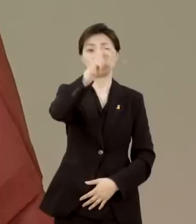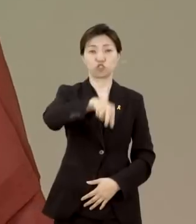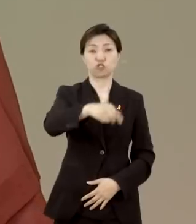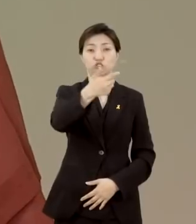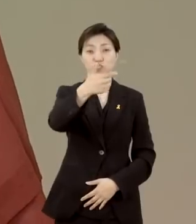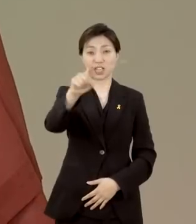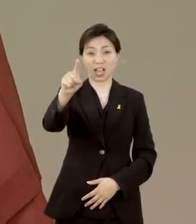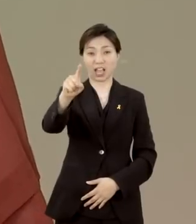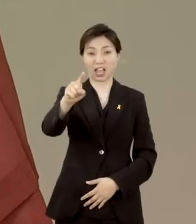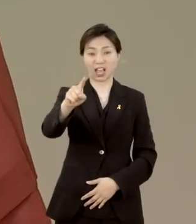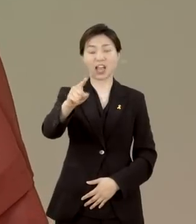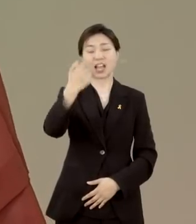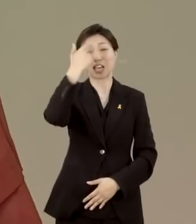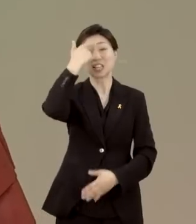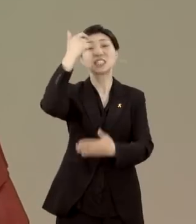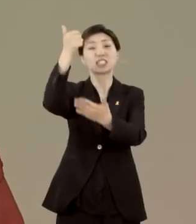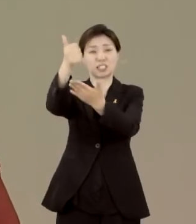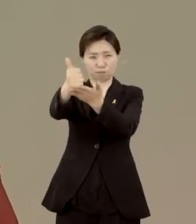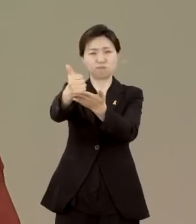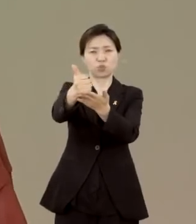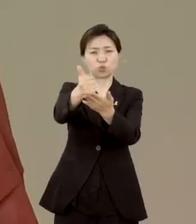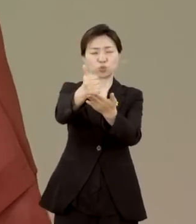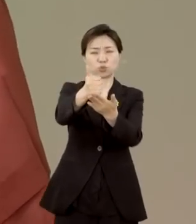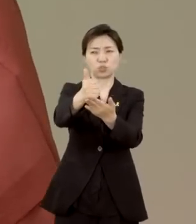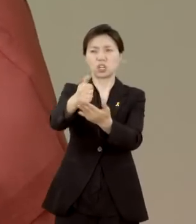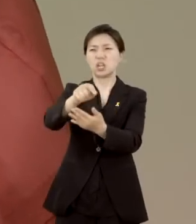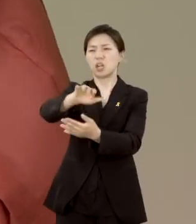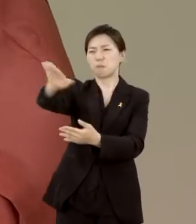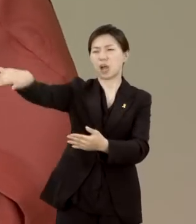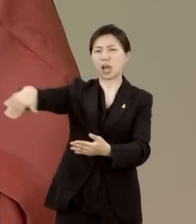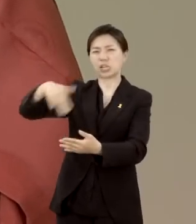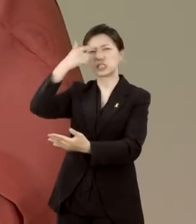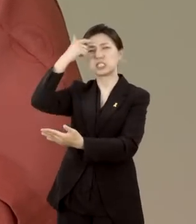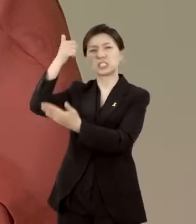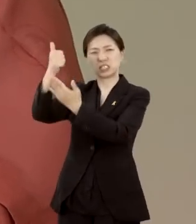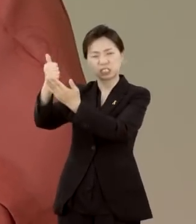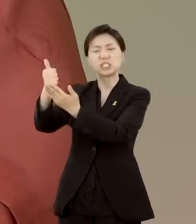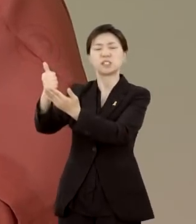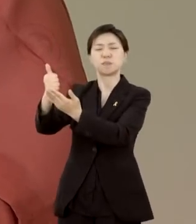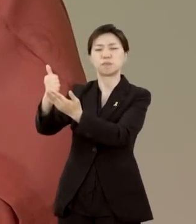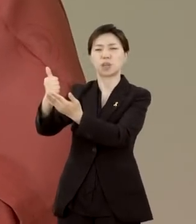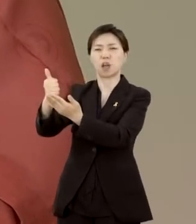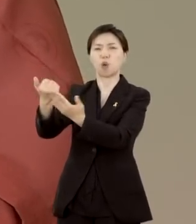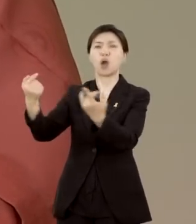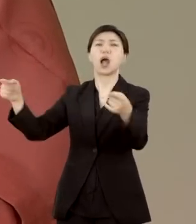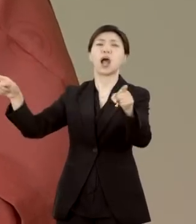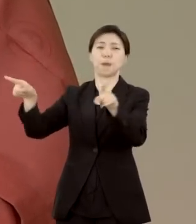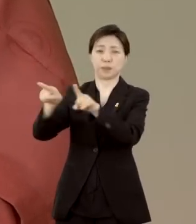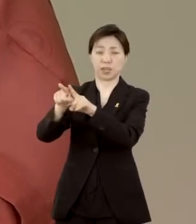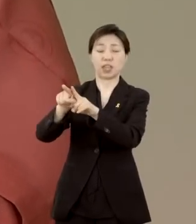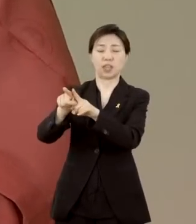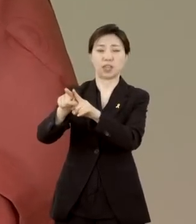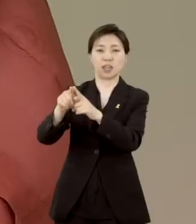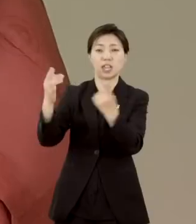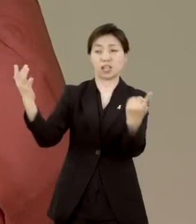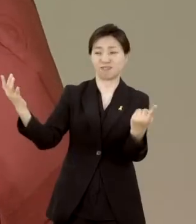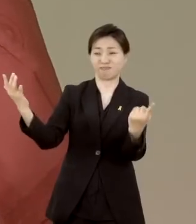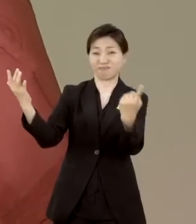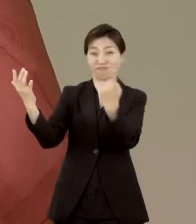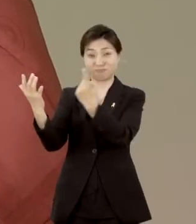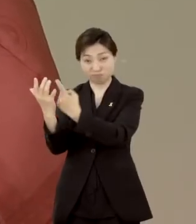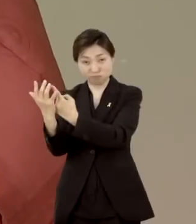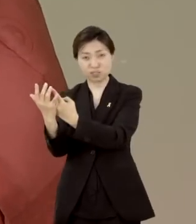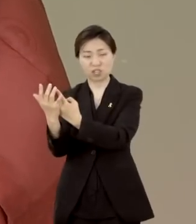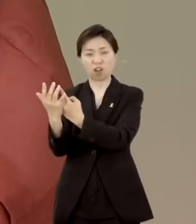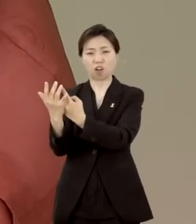이 윤아 스님도 수많은 대중 스님들 사이에서 그 사원에 그